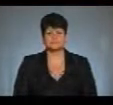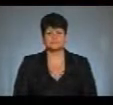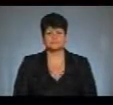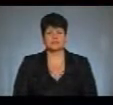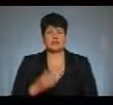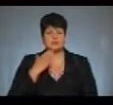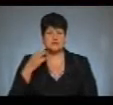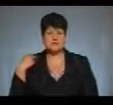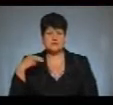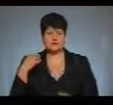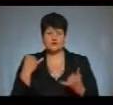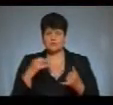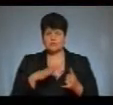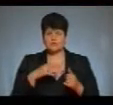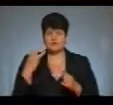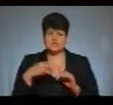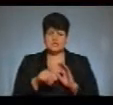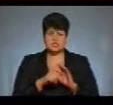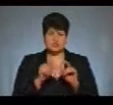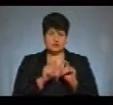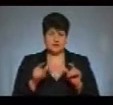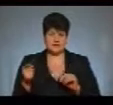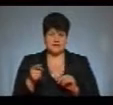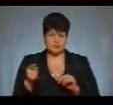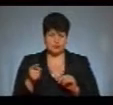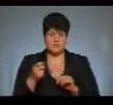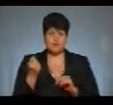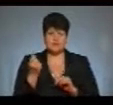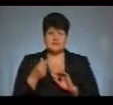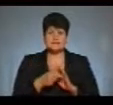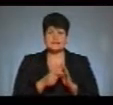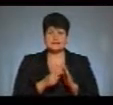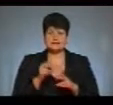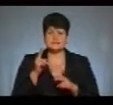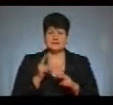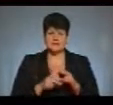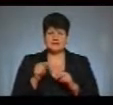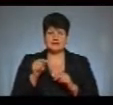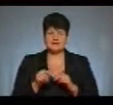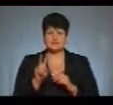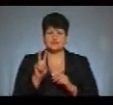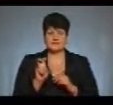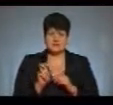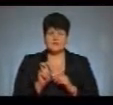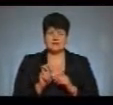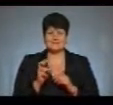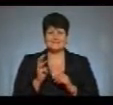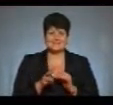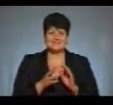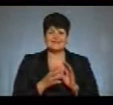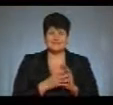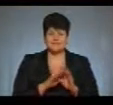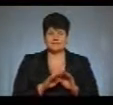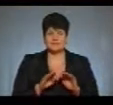Останній дзвоник сьогодні відбувся в 36 школах Тернополя. 11 клас закінчують 1239 школярів,